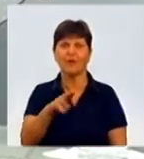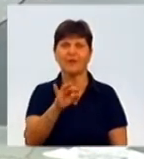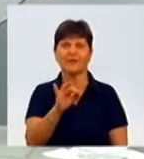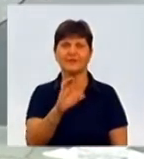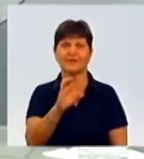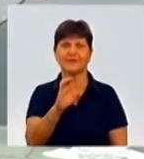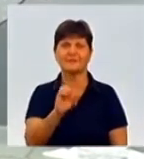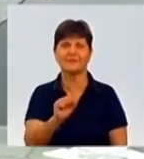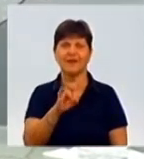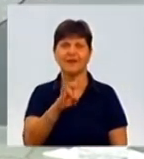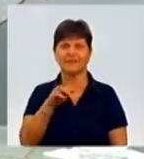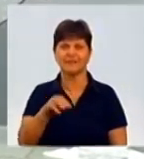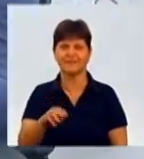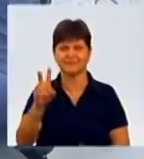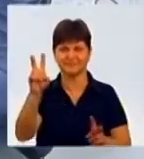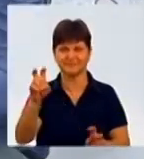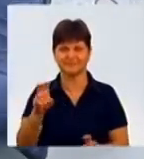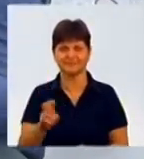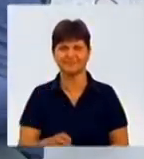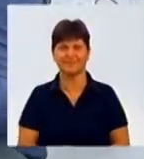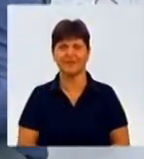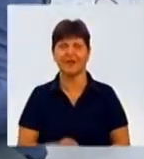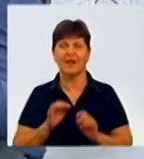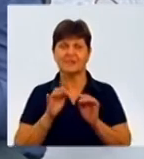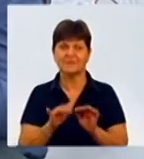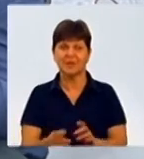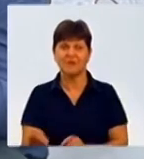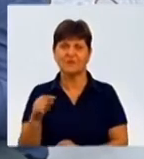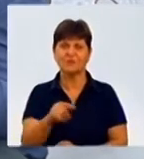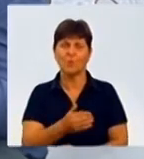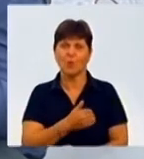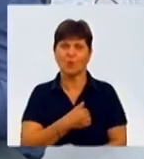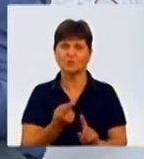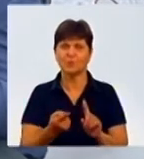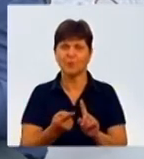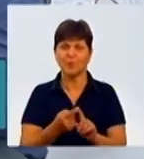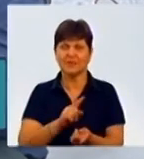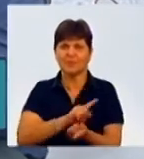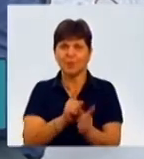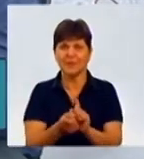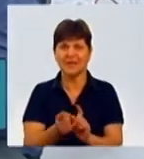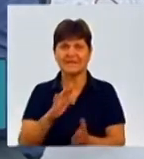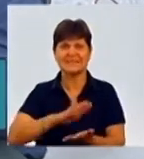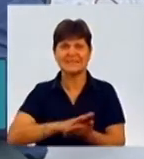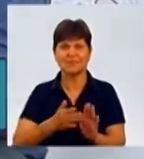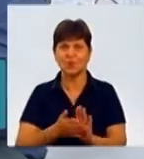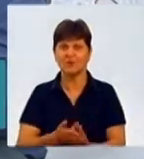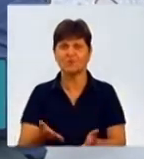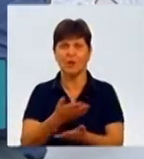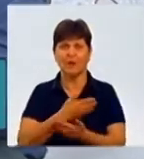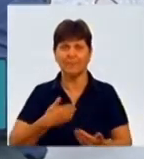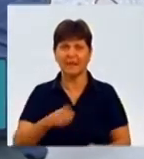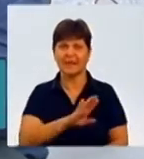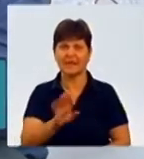на райони області? Ну, справа в тому, що ми хочемо, по-перше, поміняти ситуацію. Ми не байдужі до того, що